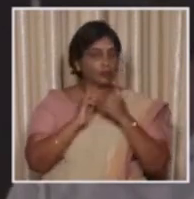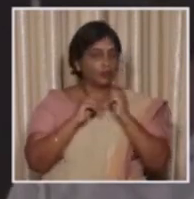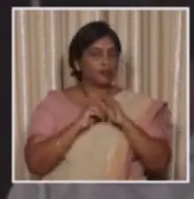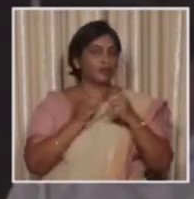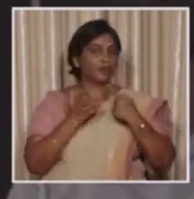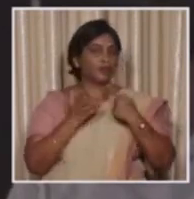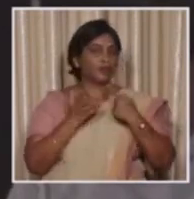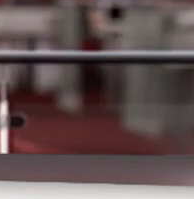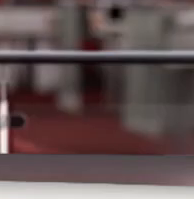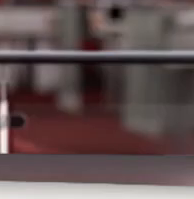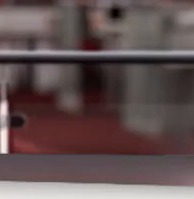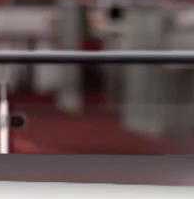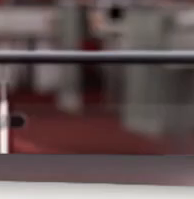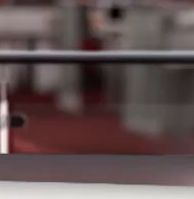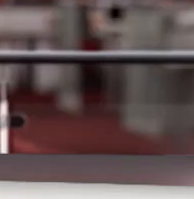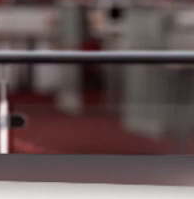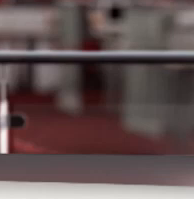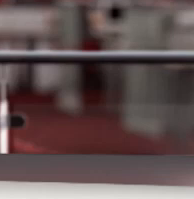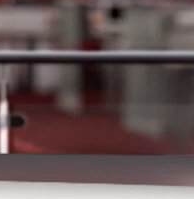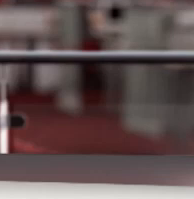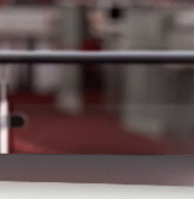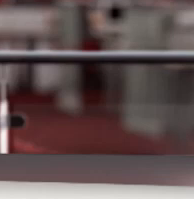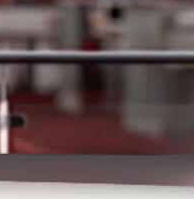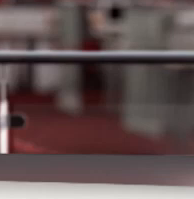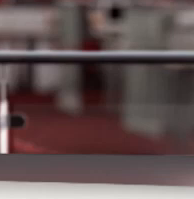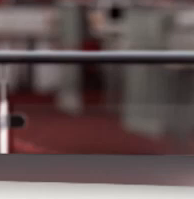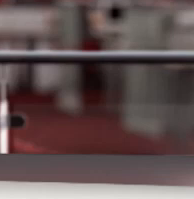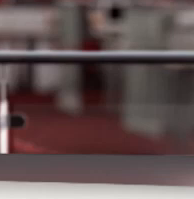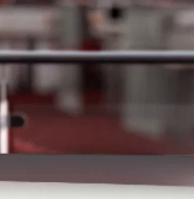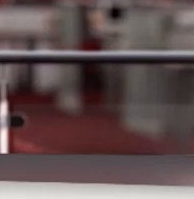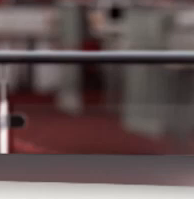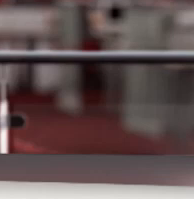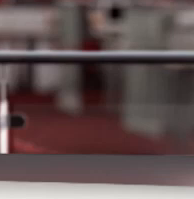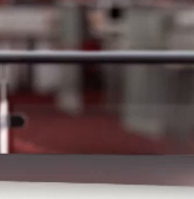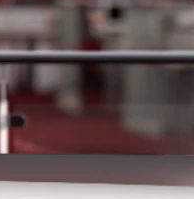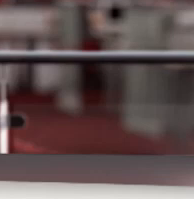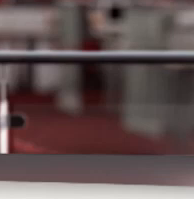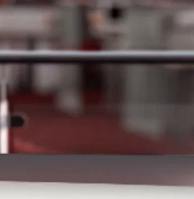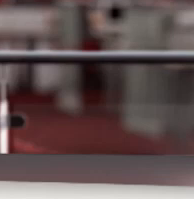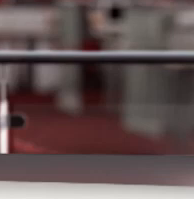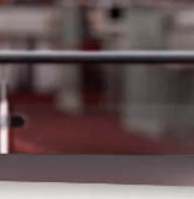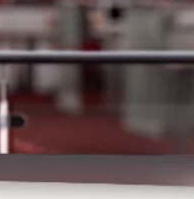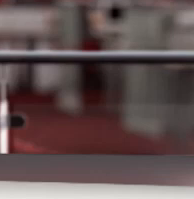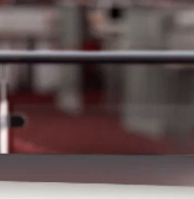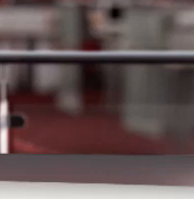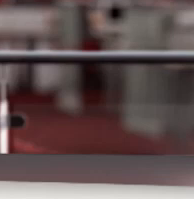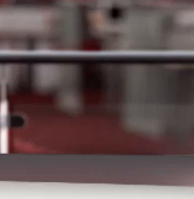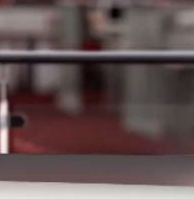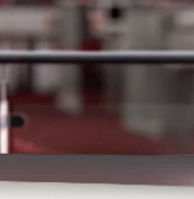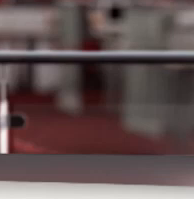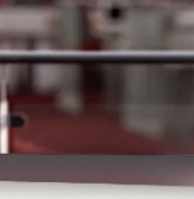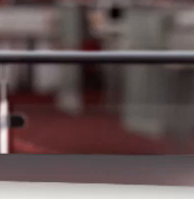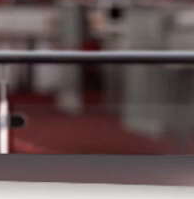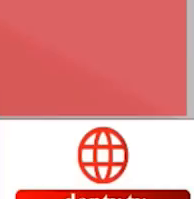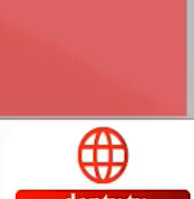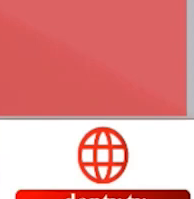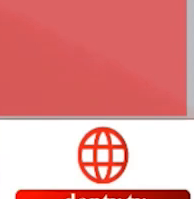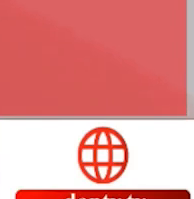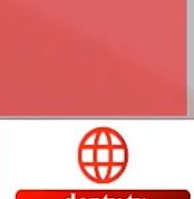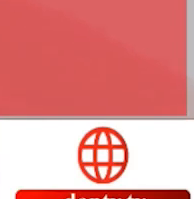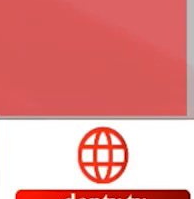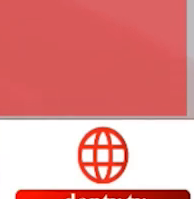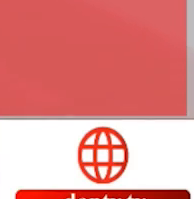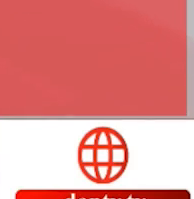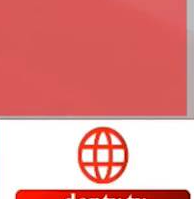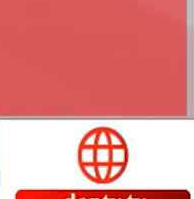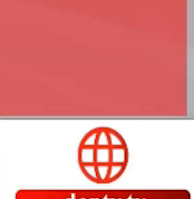தெளிவுபடுத்துவார் நம்புகிறேன். 19 சிரேஷ்ட போலீஸ் அதிகாரிகளுக்கு இடமாற்றம் மற்றும் பதவி உயர்வு வழங்கப்பட்டுள்ளது. சிரேஷ்ட